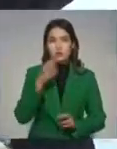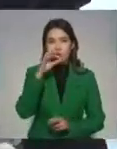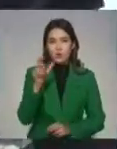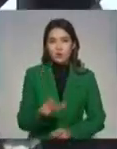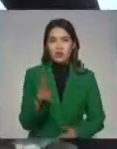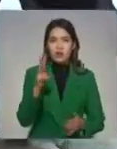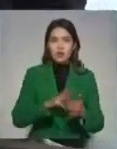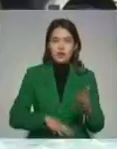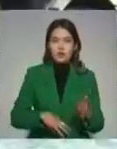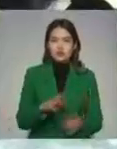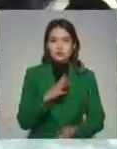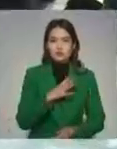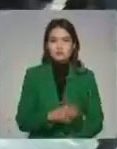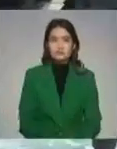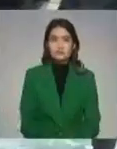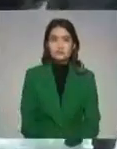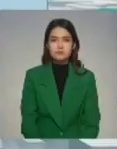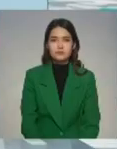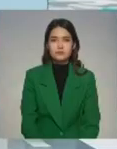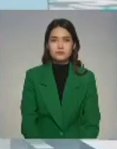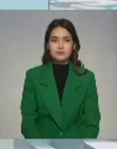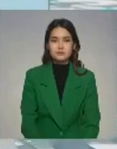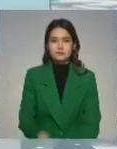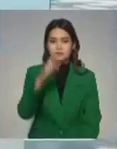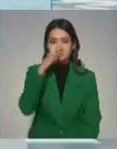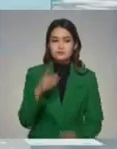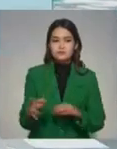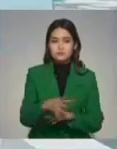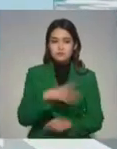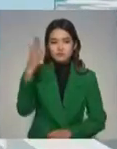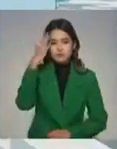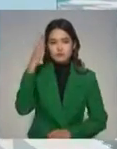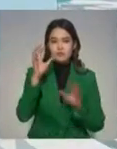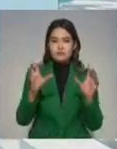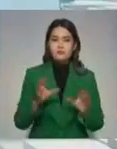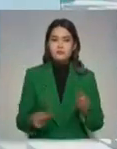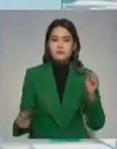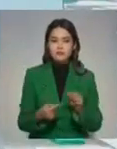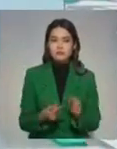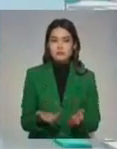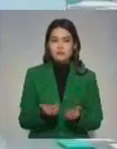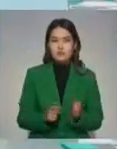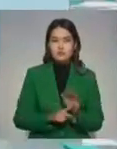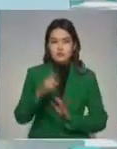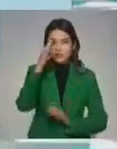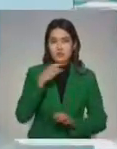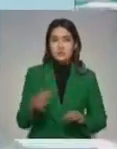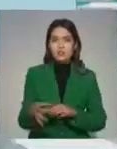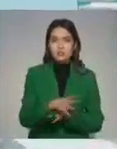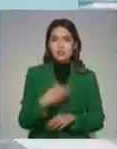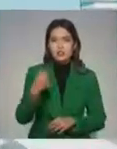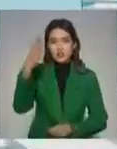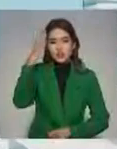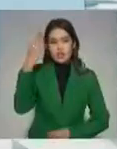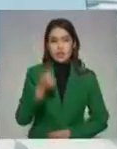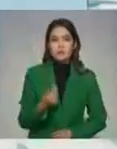мамандандырылған айыппұл тұрағына қойылды. Қазақстан Республикасының әкімшілік заңнамасына сәйкес шаралар қабылданды. Қазақстан Республикасының әкімшілік